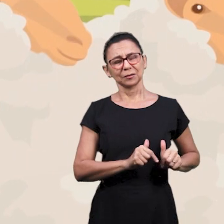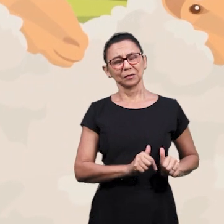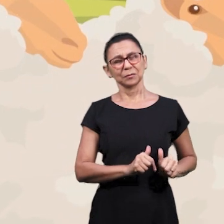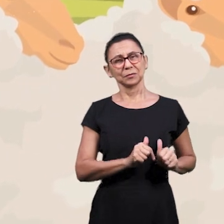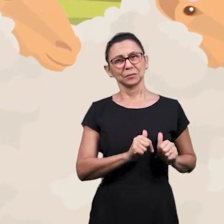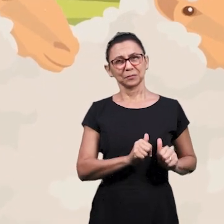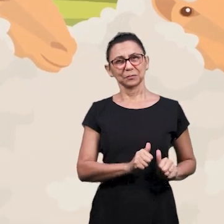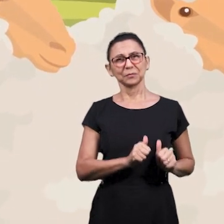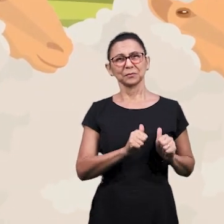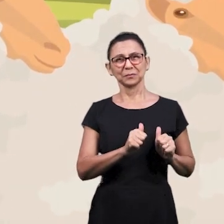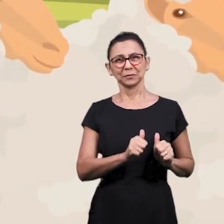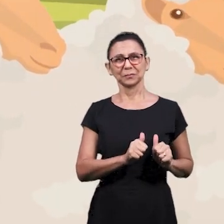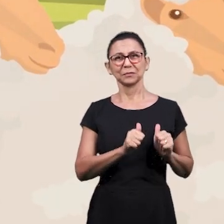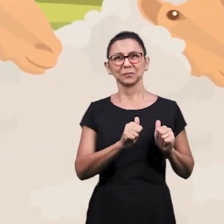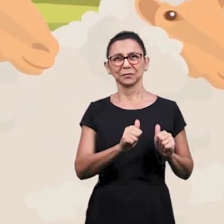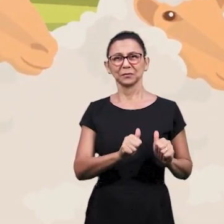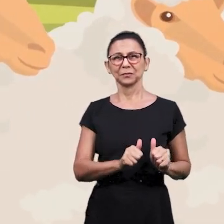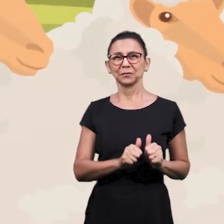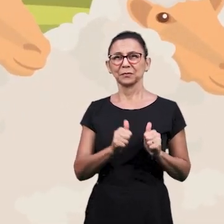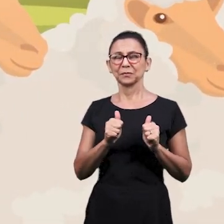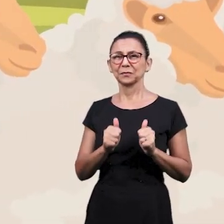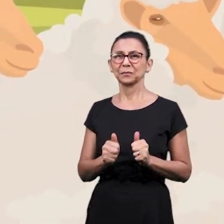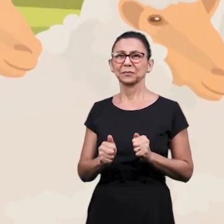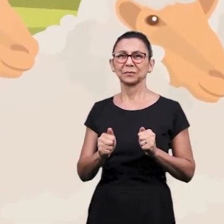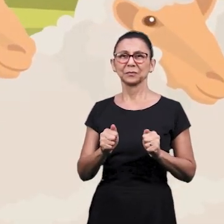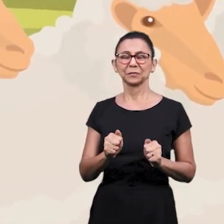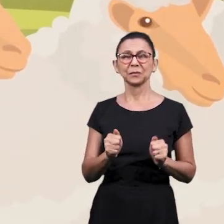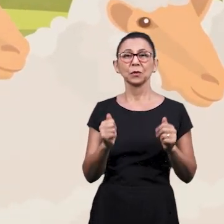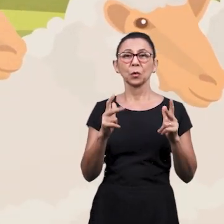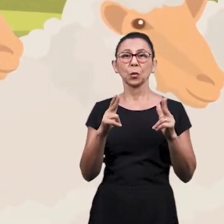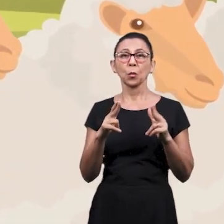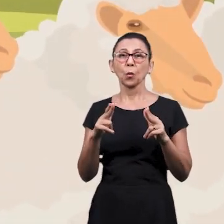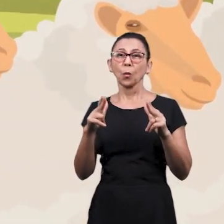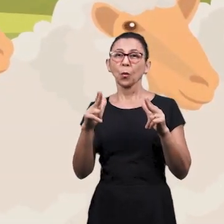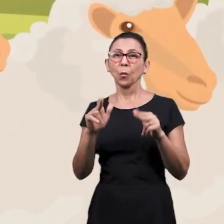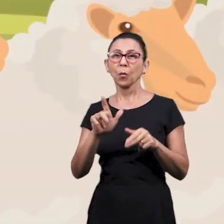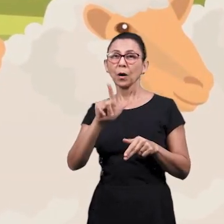сделай его белей снега и волны.